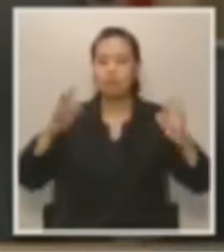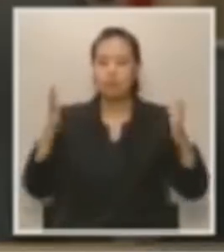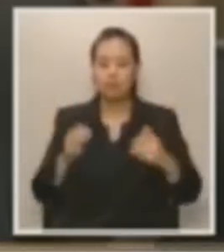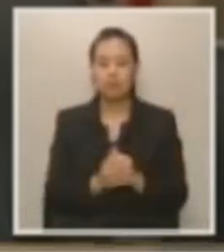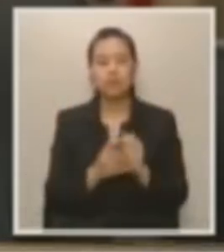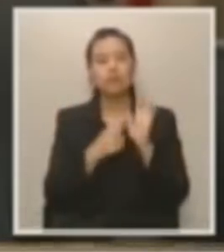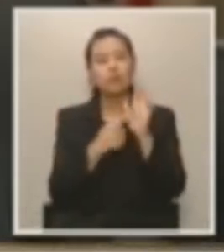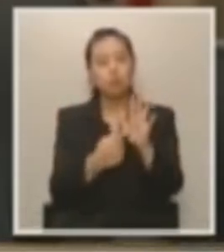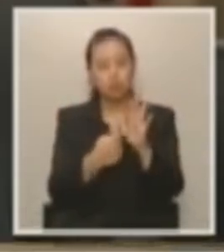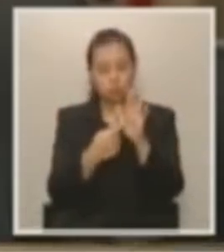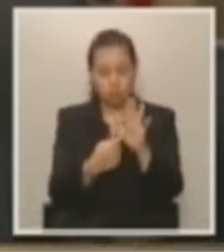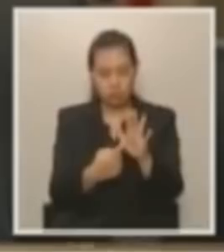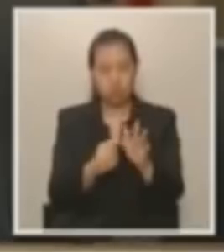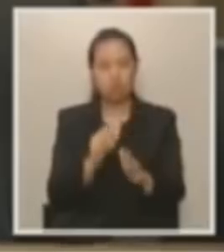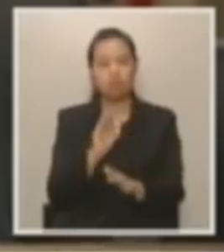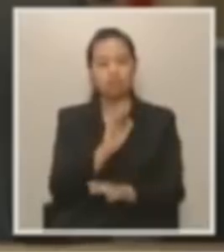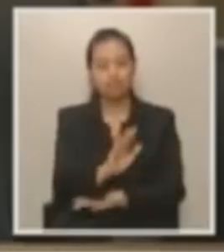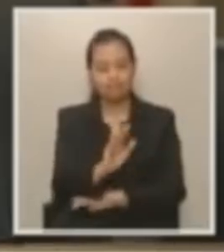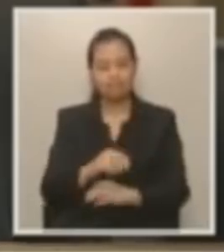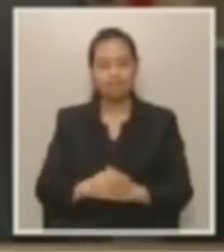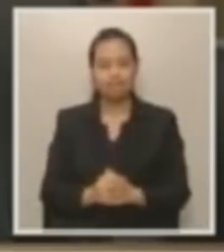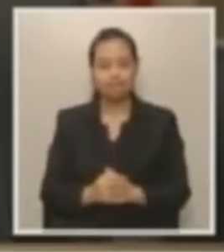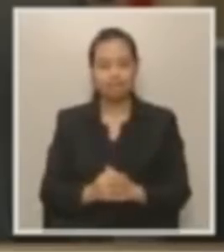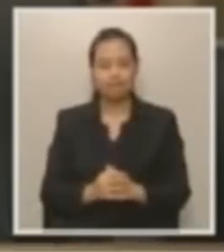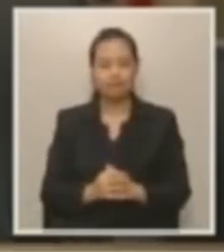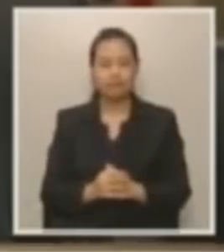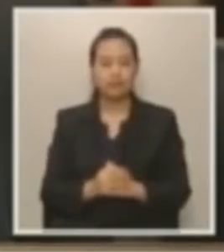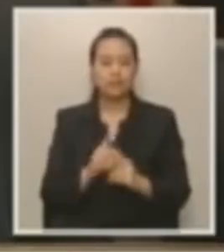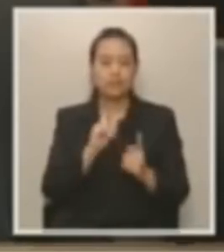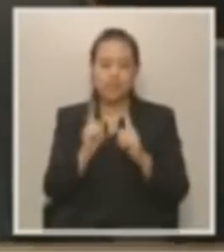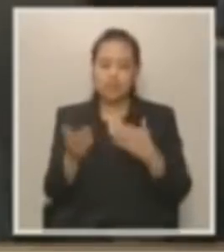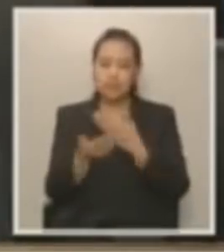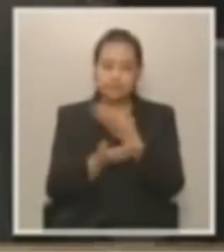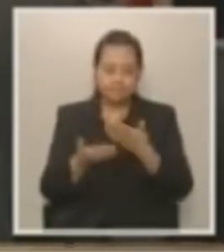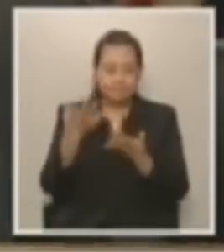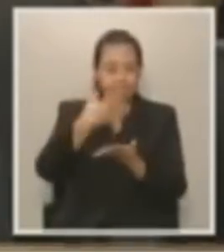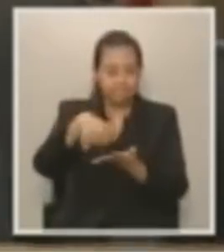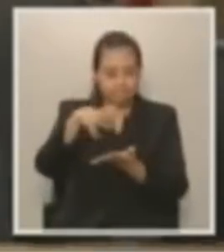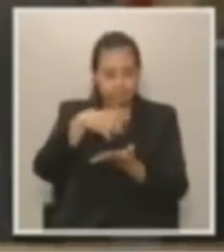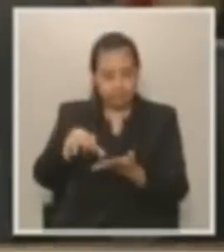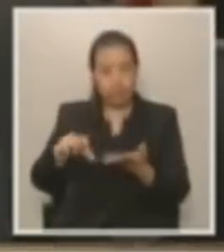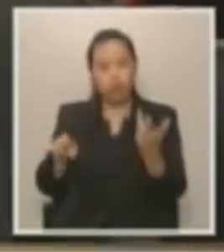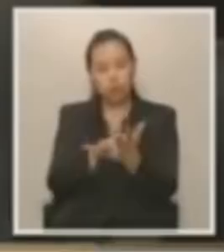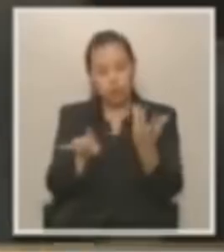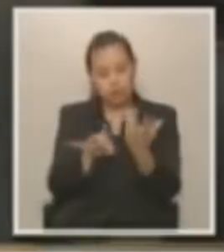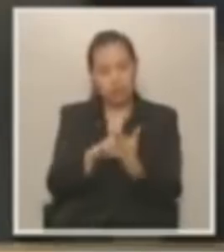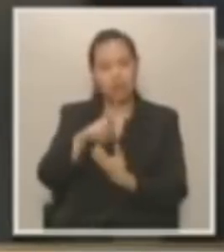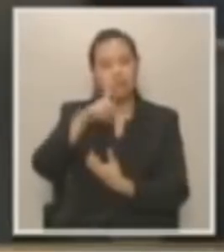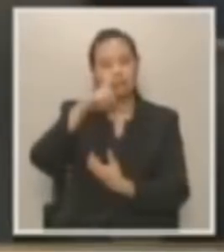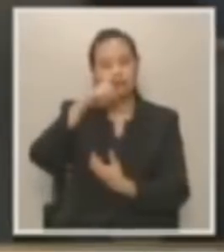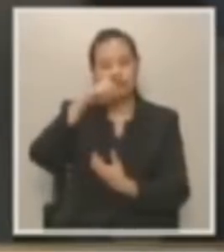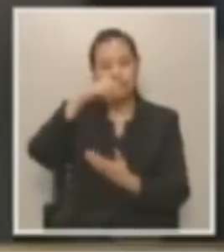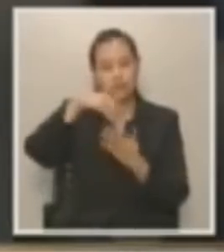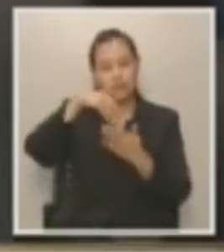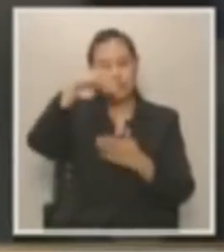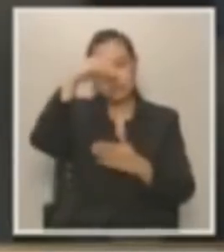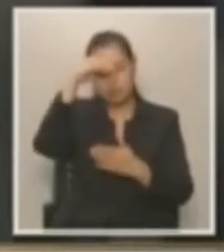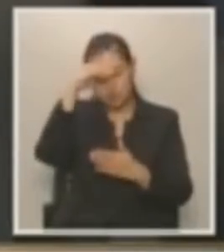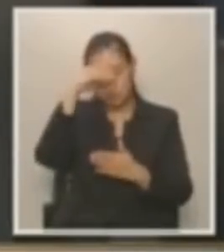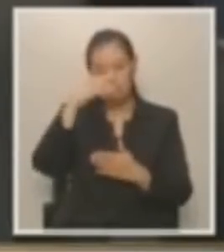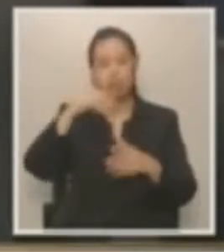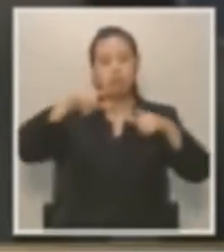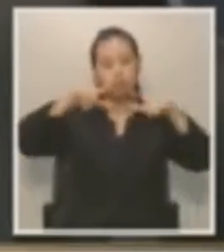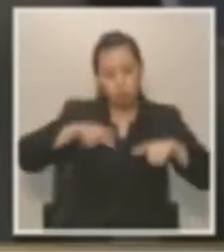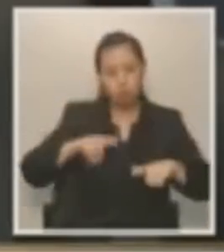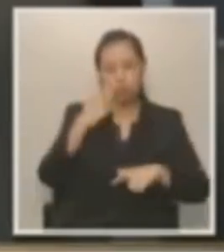างของสิ่งที่เราพูดกันตลอดว่าทำไมคุณภาพการศึกษาถึงลดลงปฐมเหตุอยู่